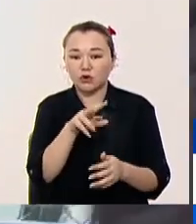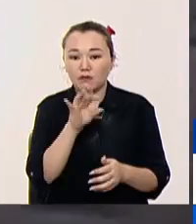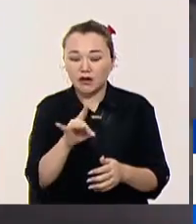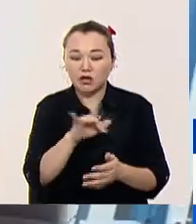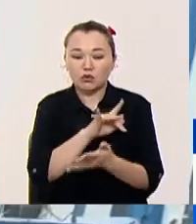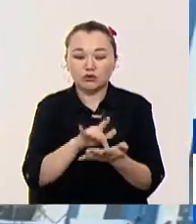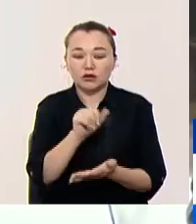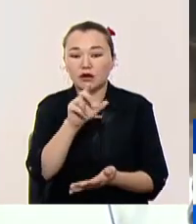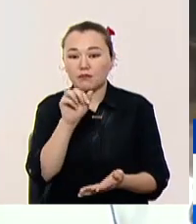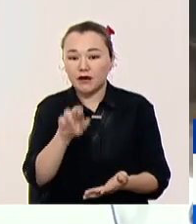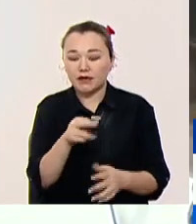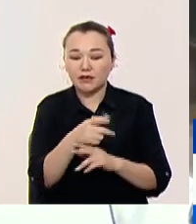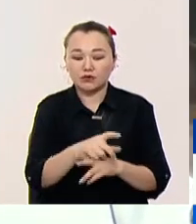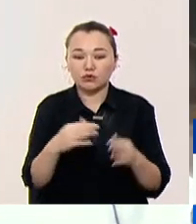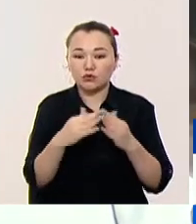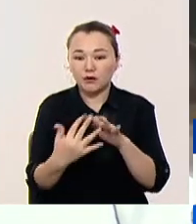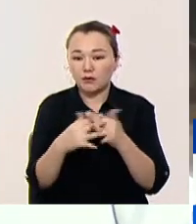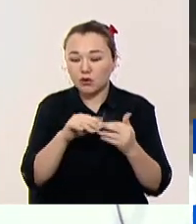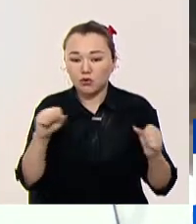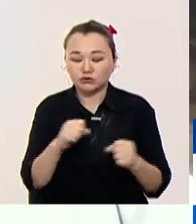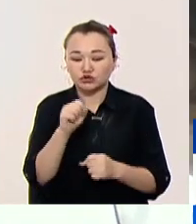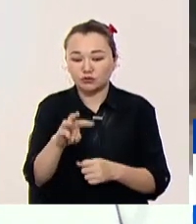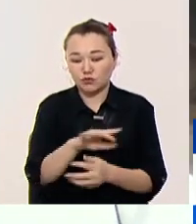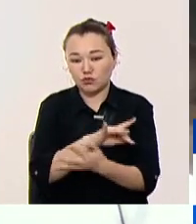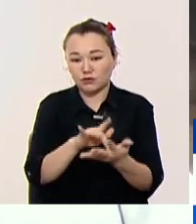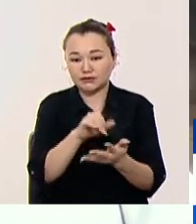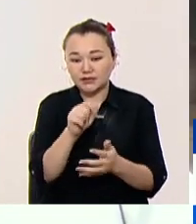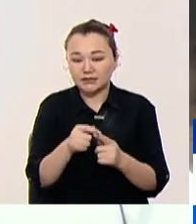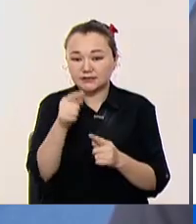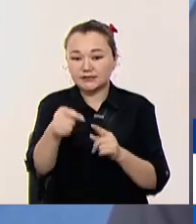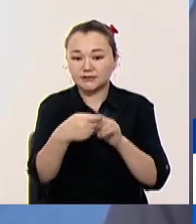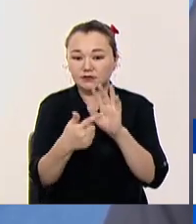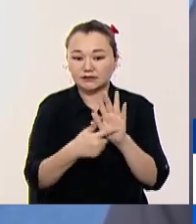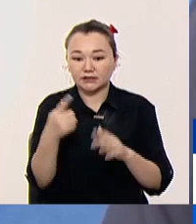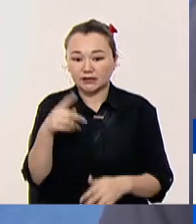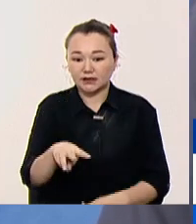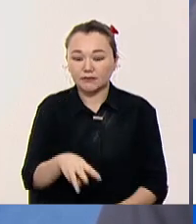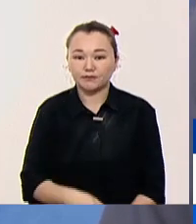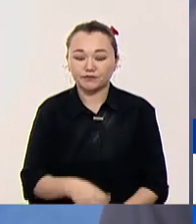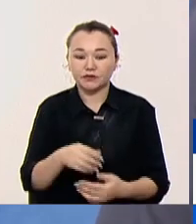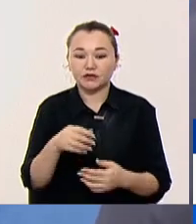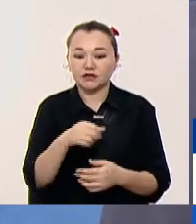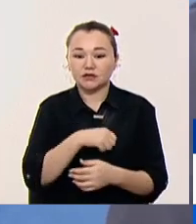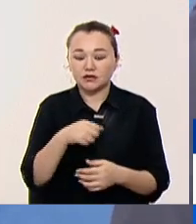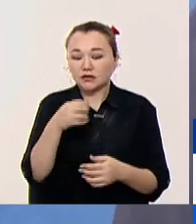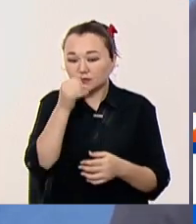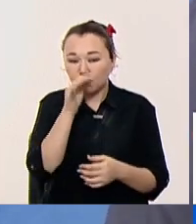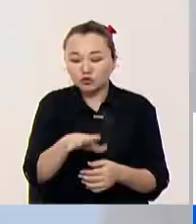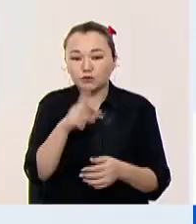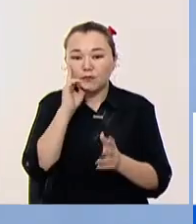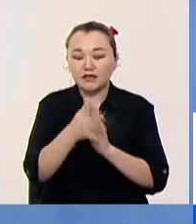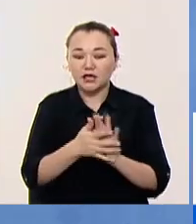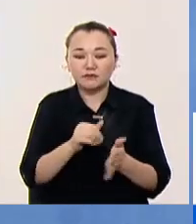город Абай. Сейчас в этих домах поселка холоднее, чем в городе за 17 километров. Сам услугодатель сейчас не может понять, в чем